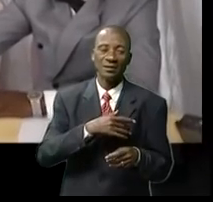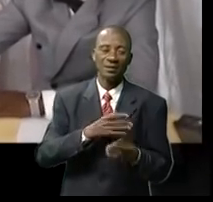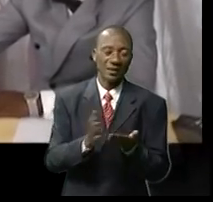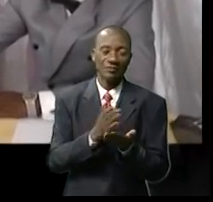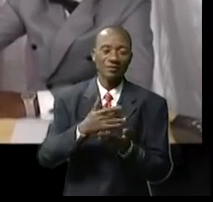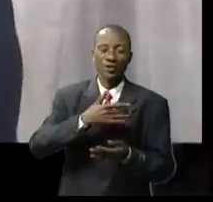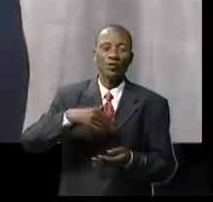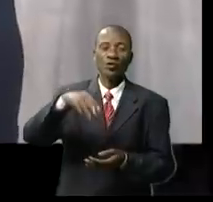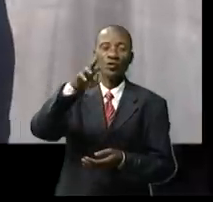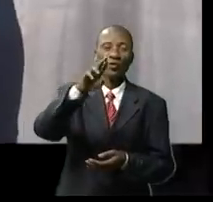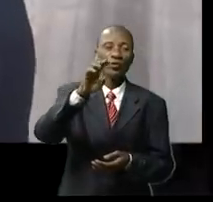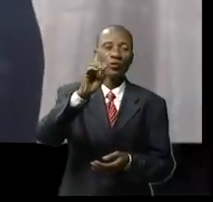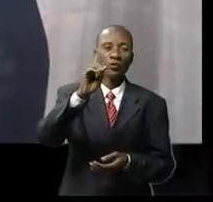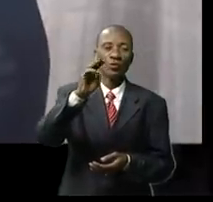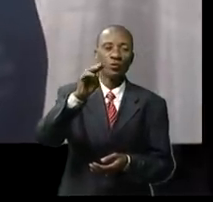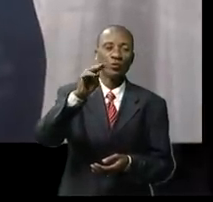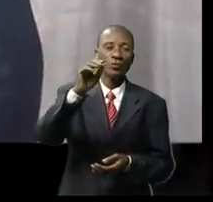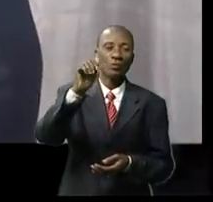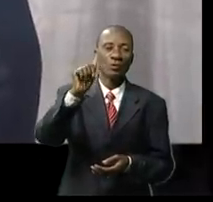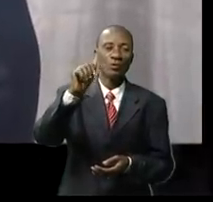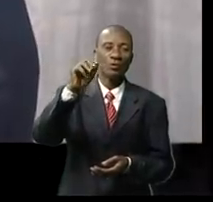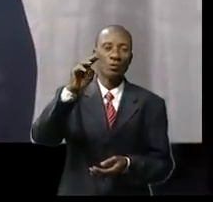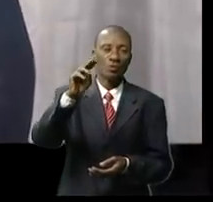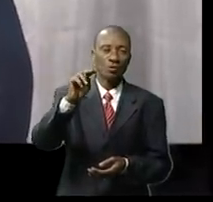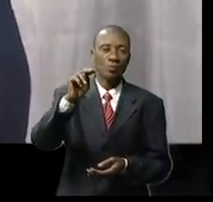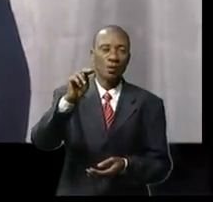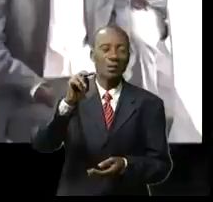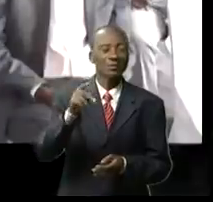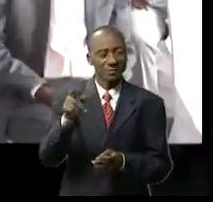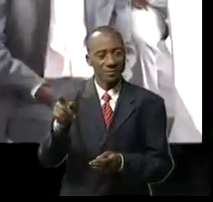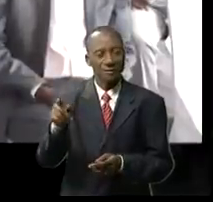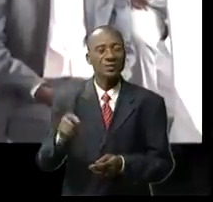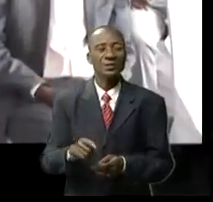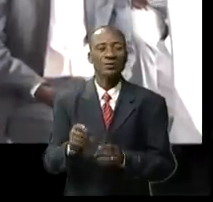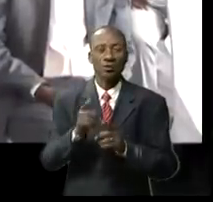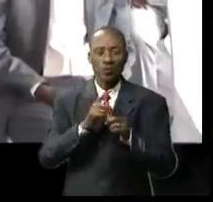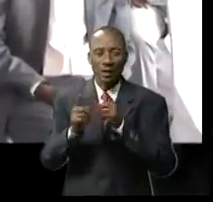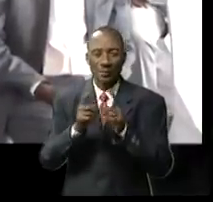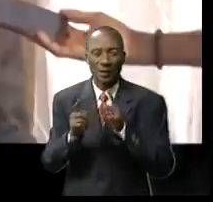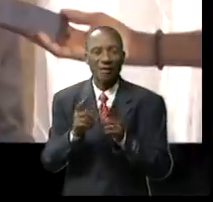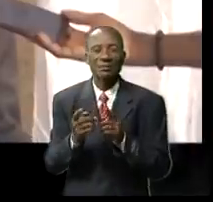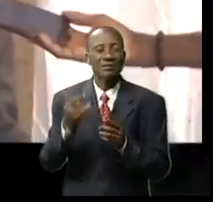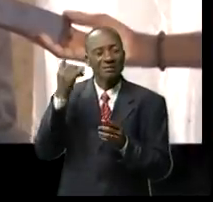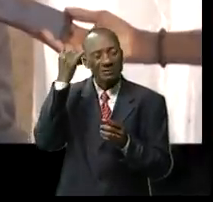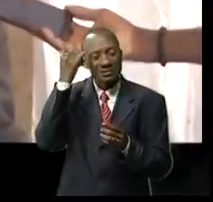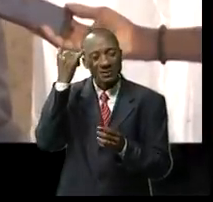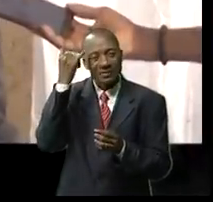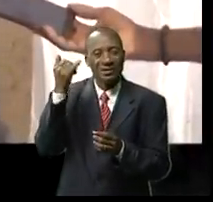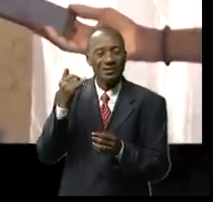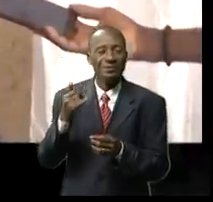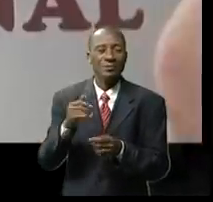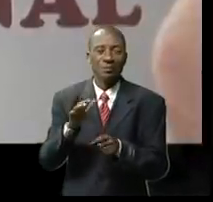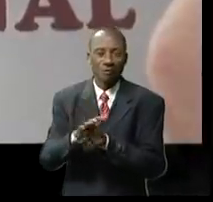Paul Kabanga, Lukonga, Boya Boya parle de la fiction et de la réalité qu'il a vécue depuis sa plus tendre enfance jusque dans la